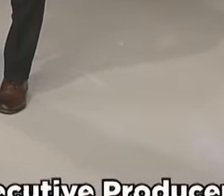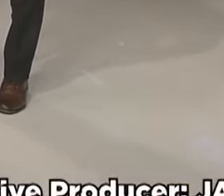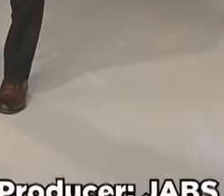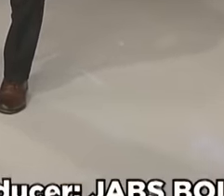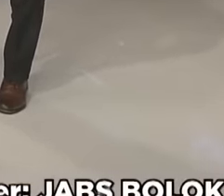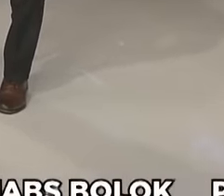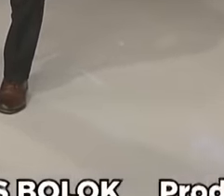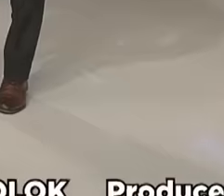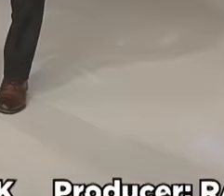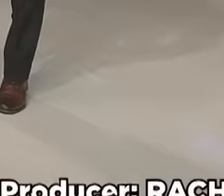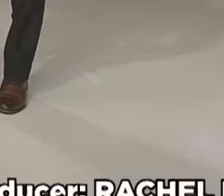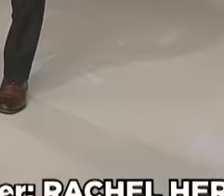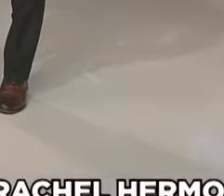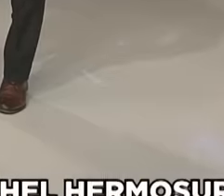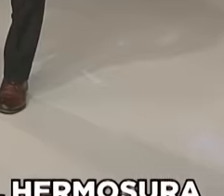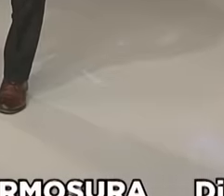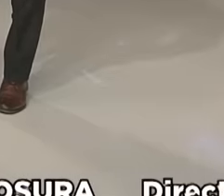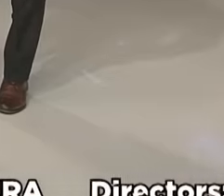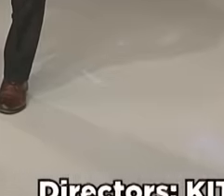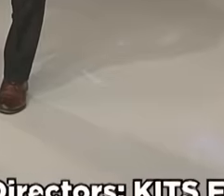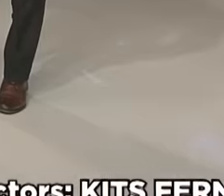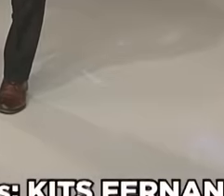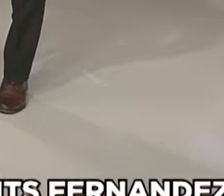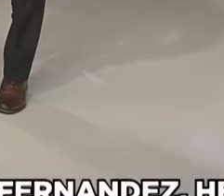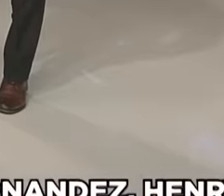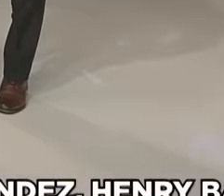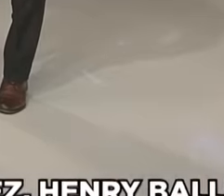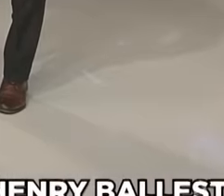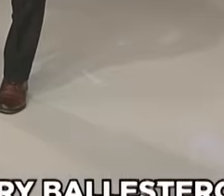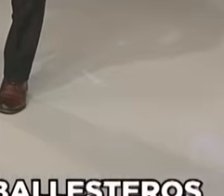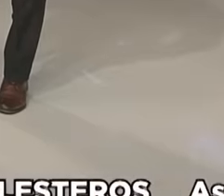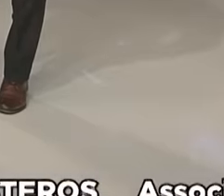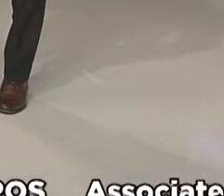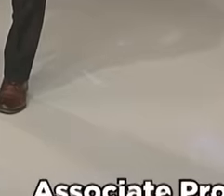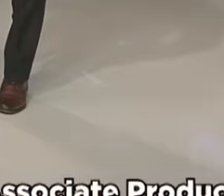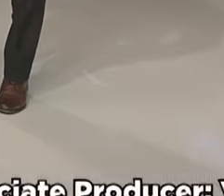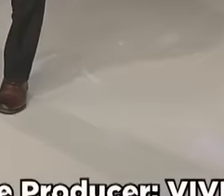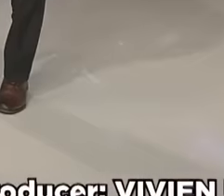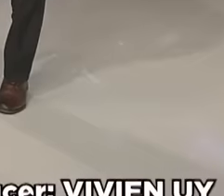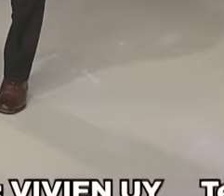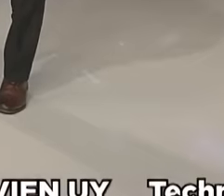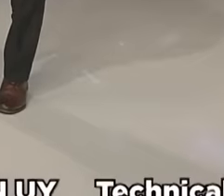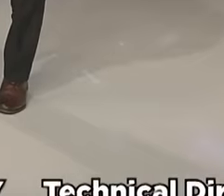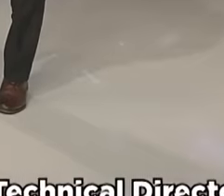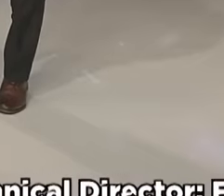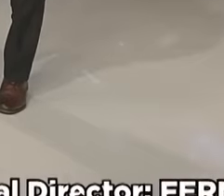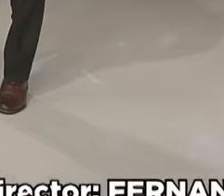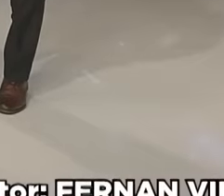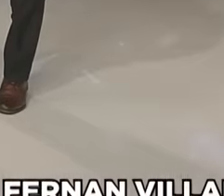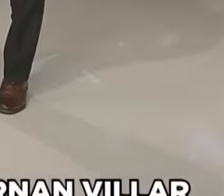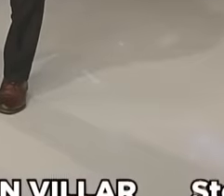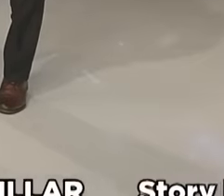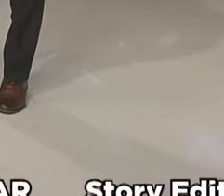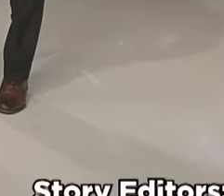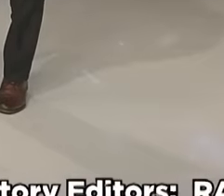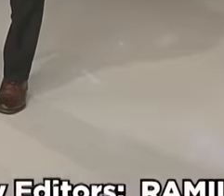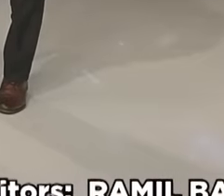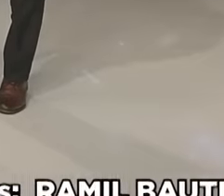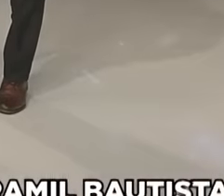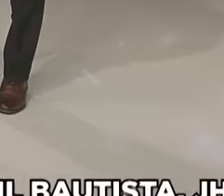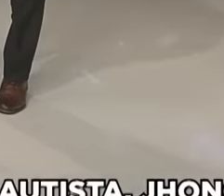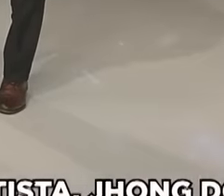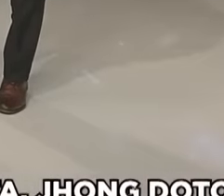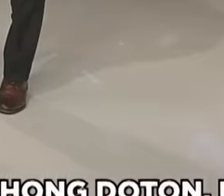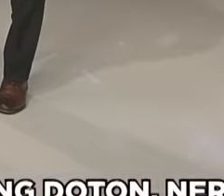Okay. Libre. Nang libre. Ayun o. Gusto ko na marinig ang mga sweet ayun. Yung ano. Happy birthday. Sing, sing. Yeah.